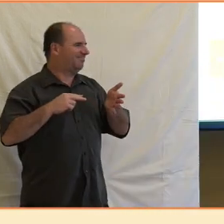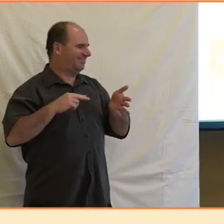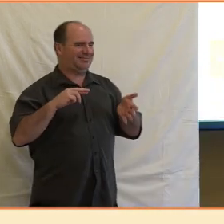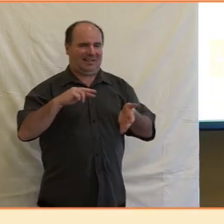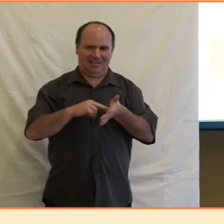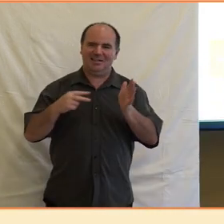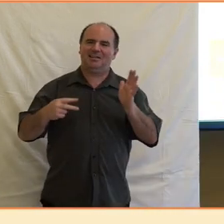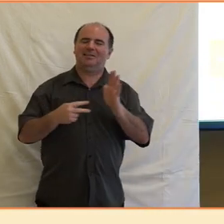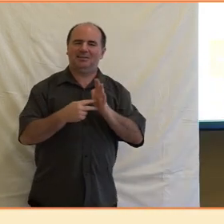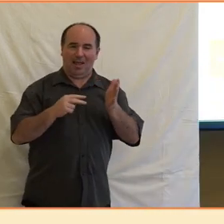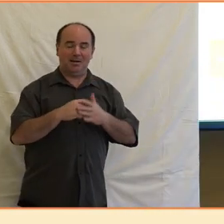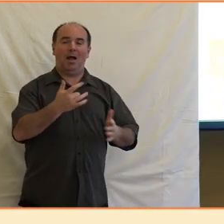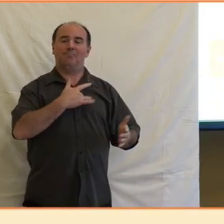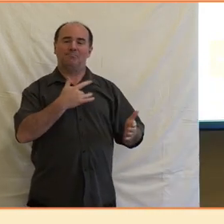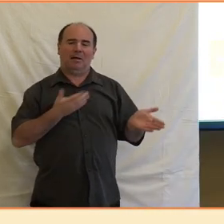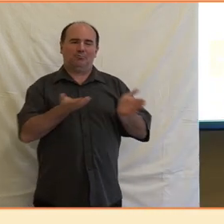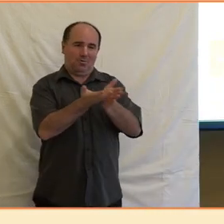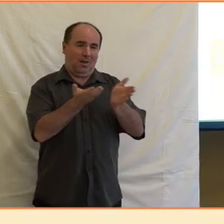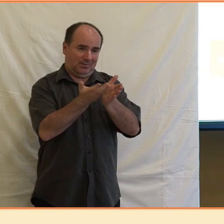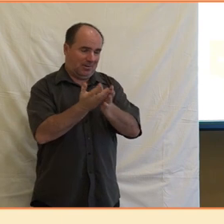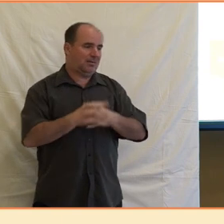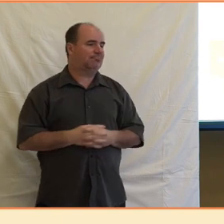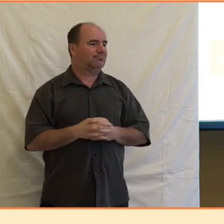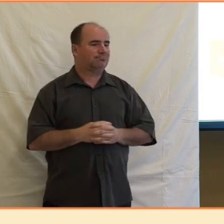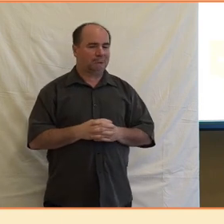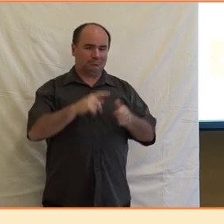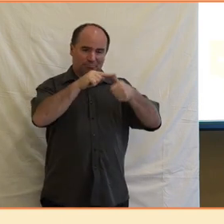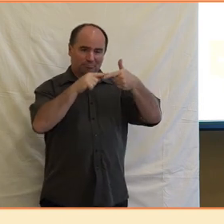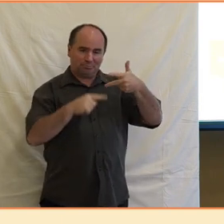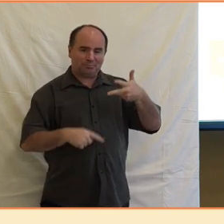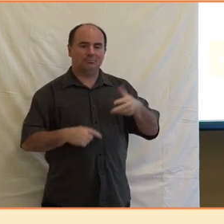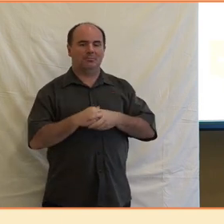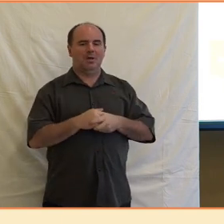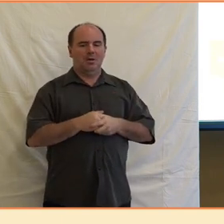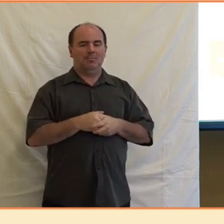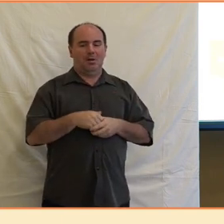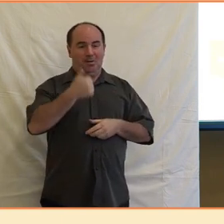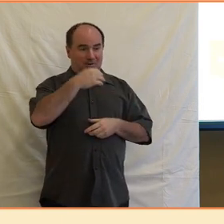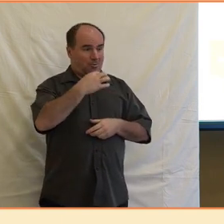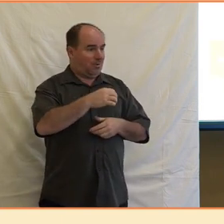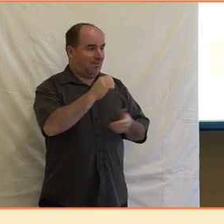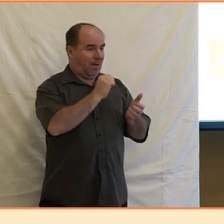než se vymění kolegové. Tedy k technikám personalizace, které se v jednotlivých médiích